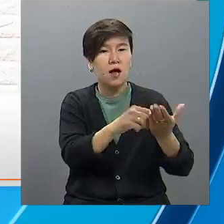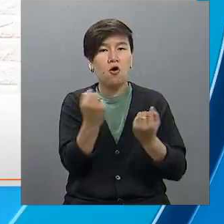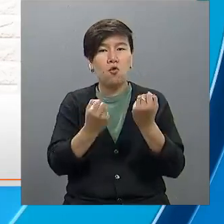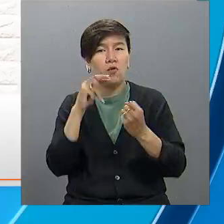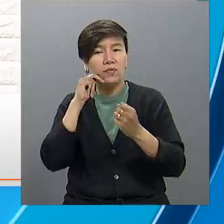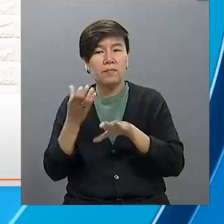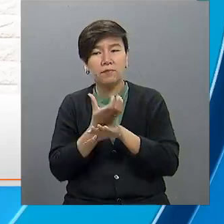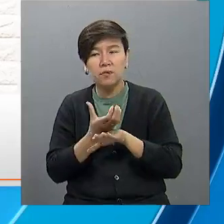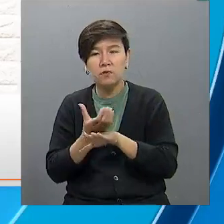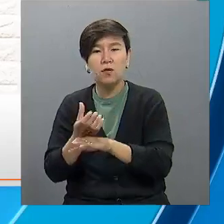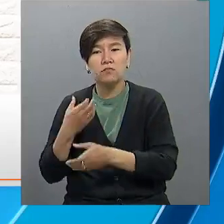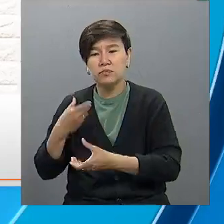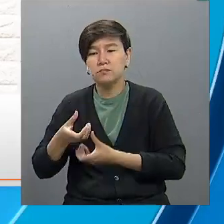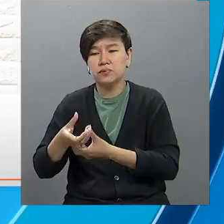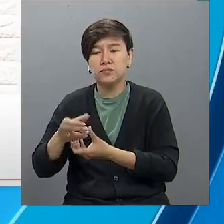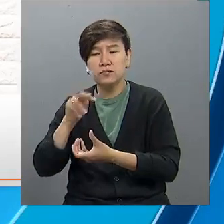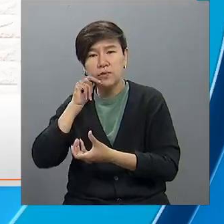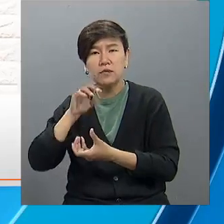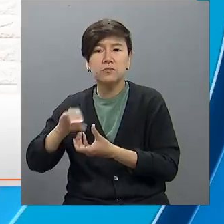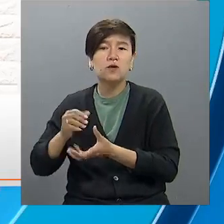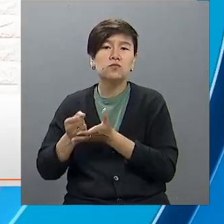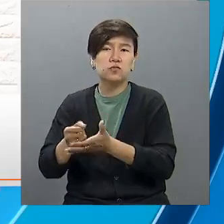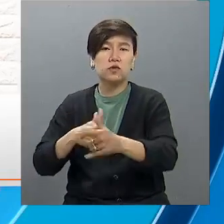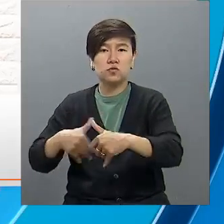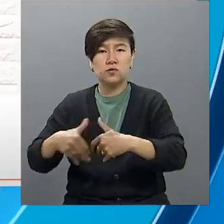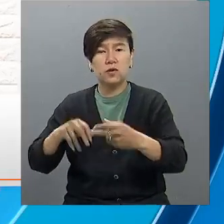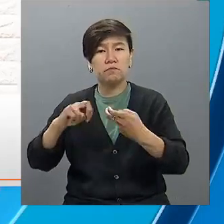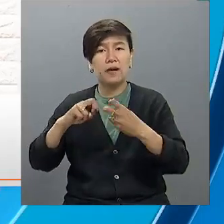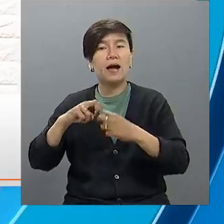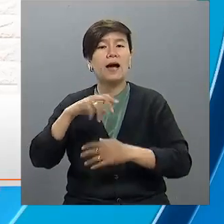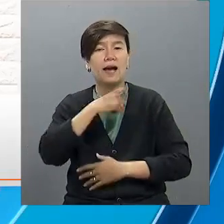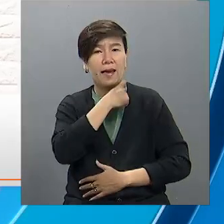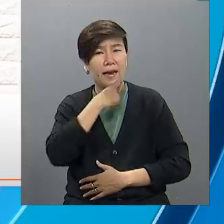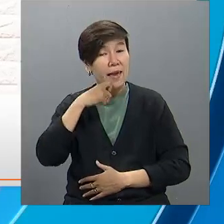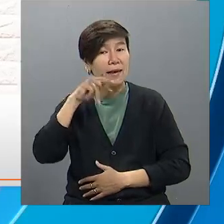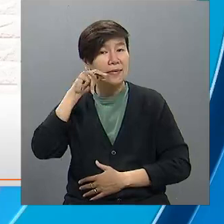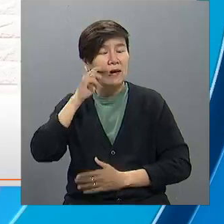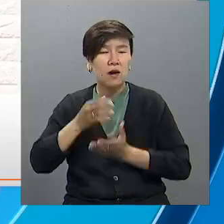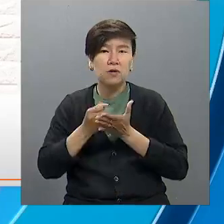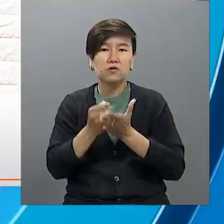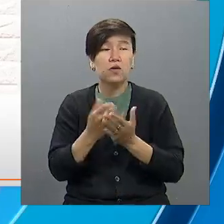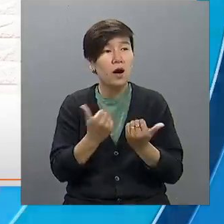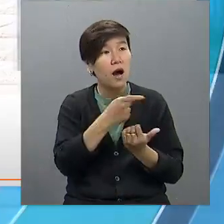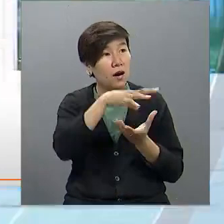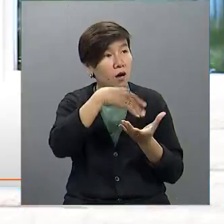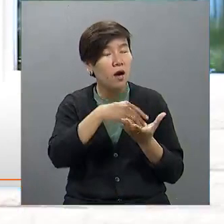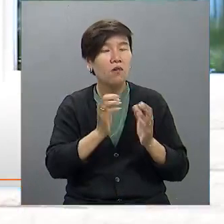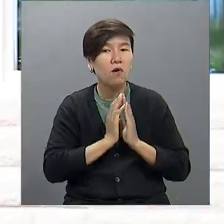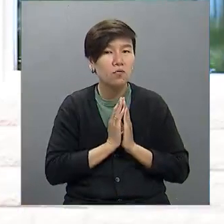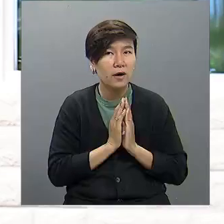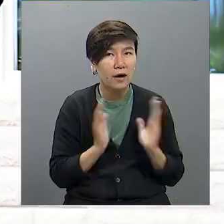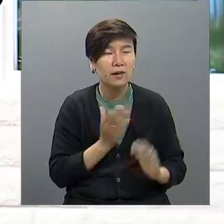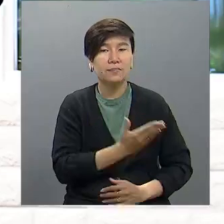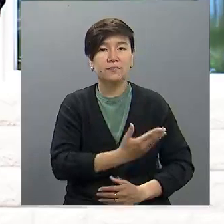ะแก้ไขปัญหาช่วงหน้าแล้งตอนนี้ไปก่อนวันนี้ขอบพระคุณข้อมูลจากผอ.มากๆเลยนะคะขอบพระคุณค่ะสวัส